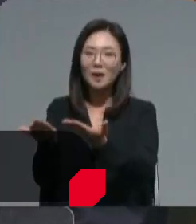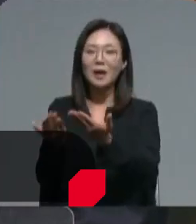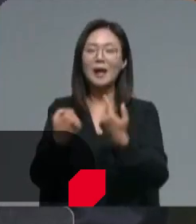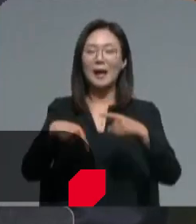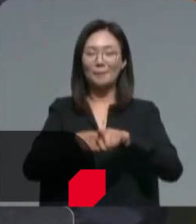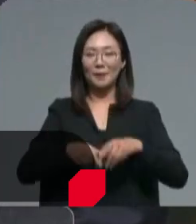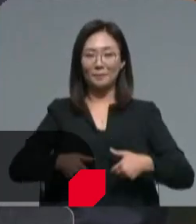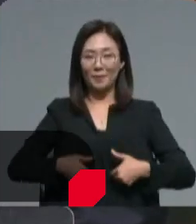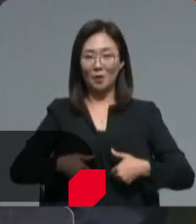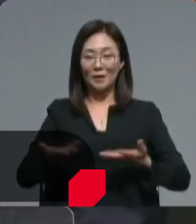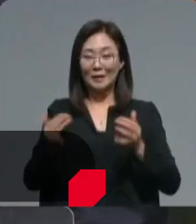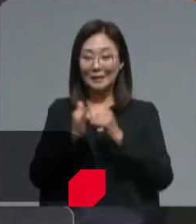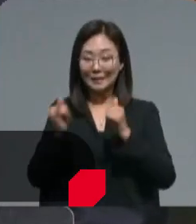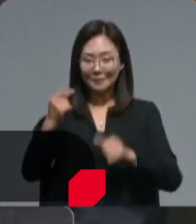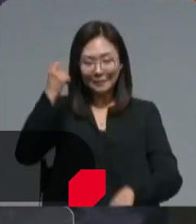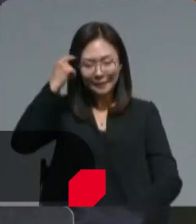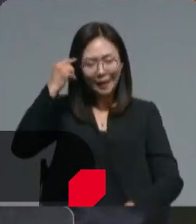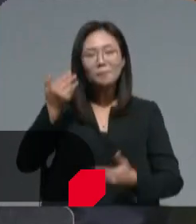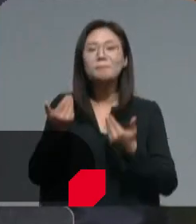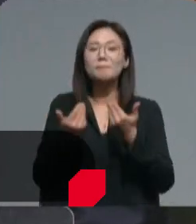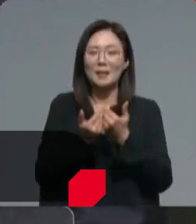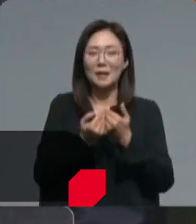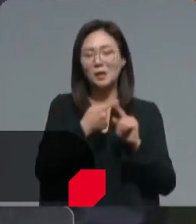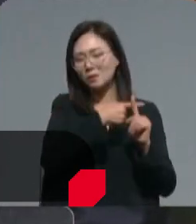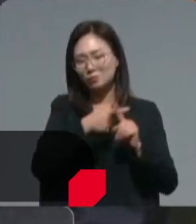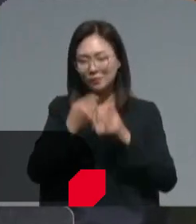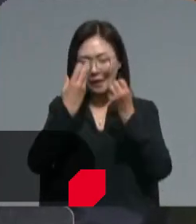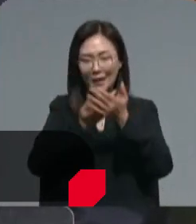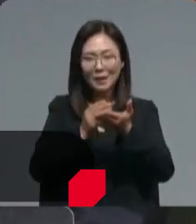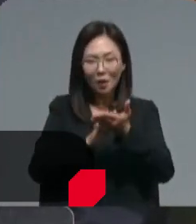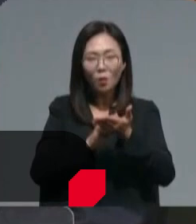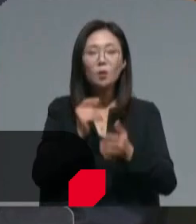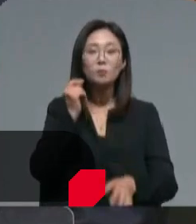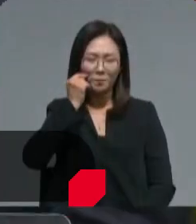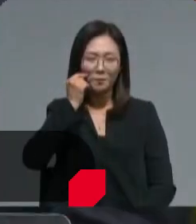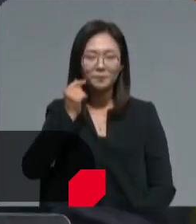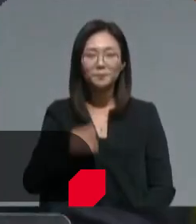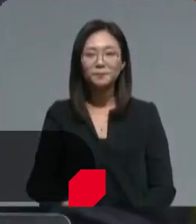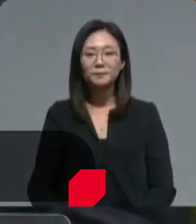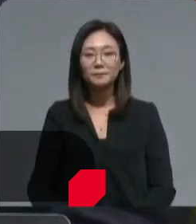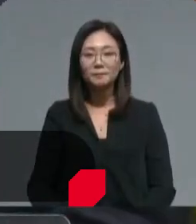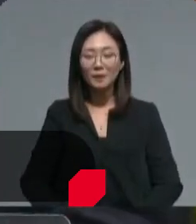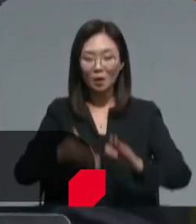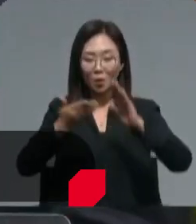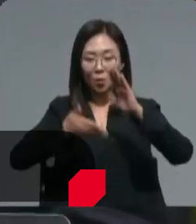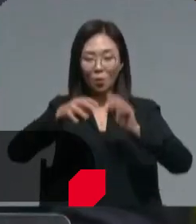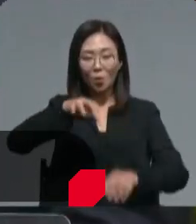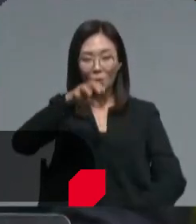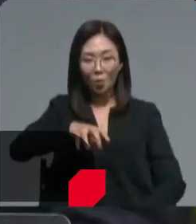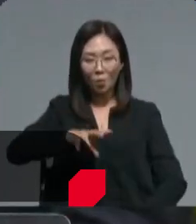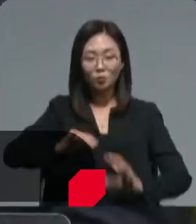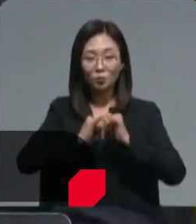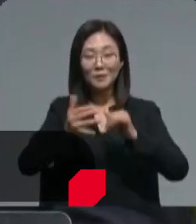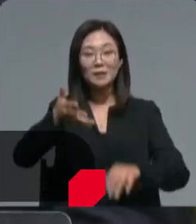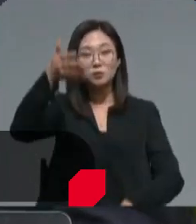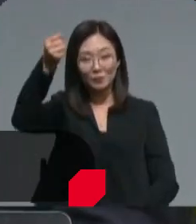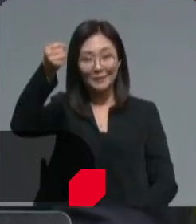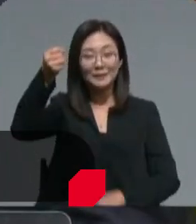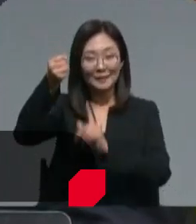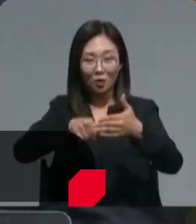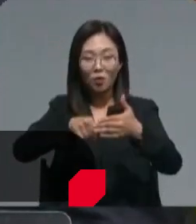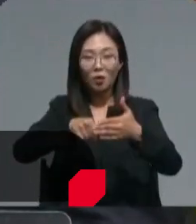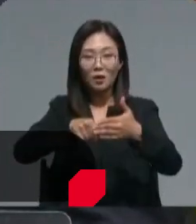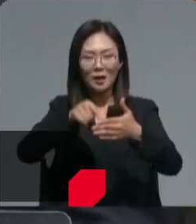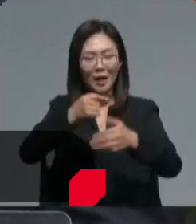거지 근로자의 의사에 반한 일방적인 개혁이라는 게 어렵기 때문에 저는 공공기관, 국민이 주인인